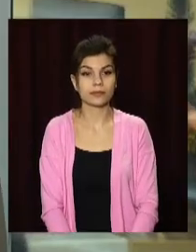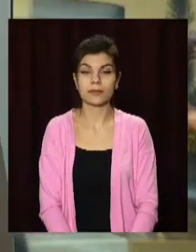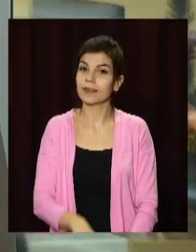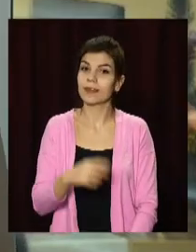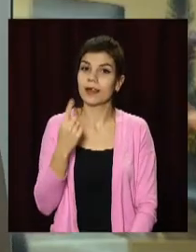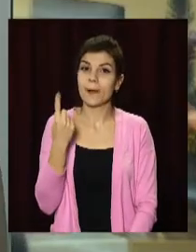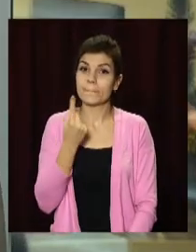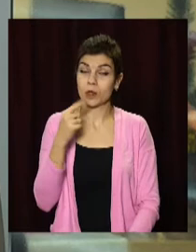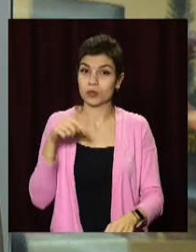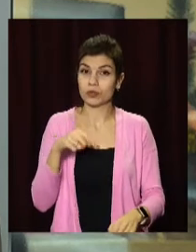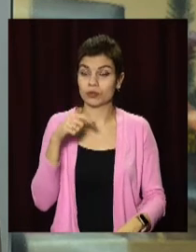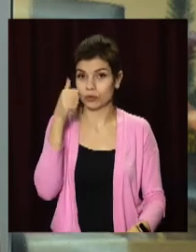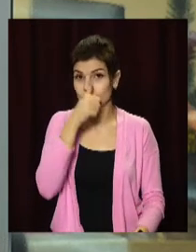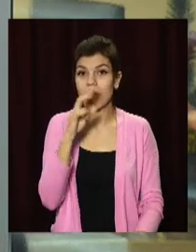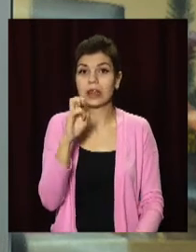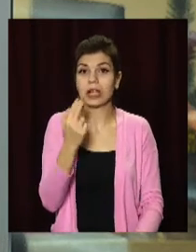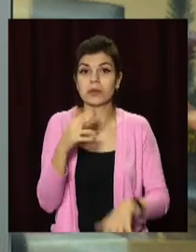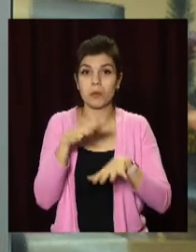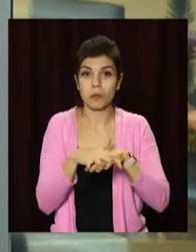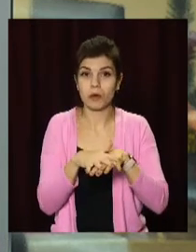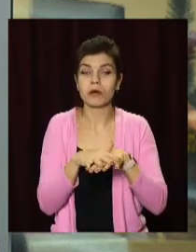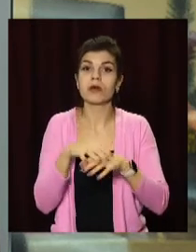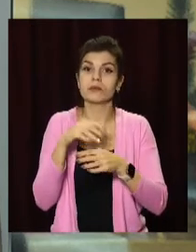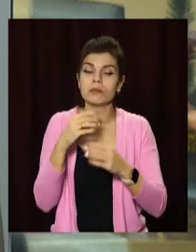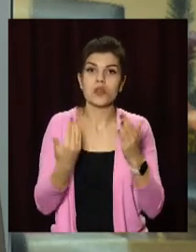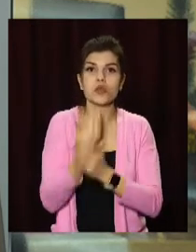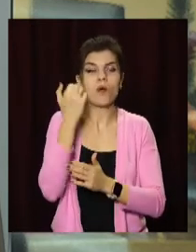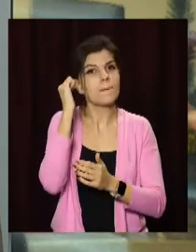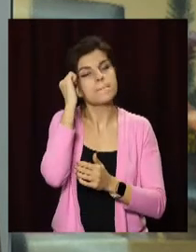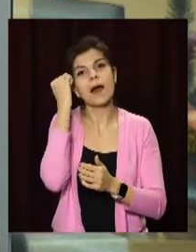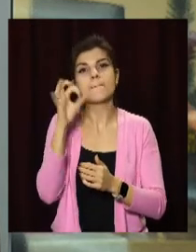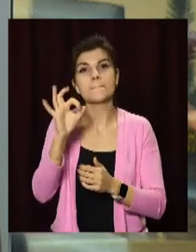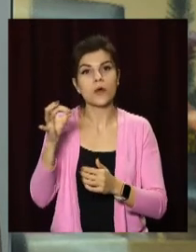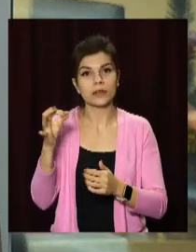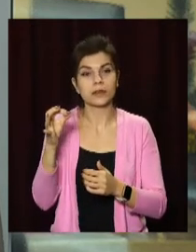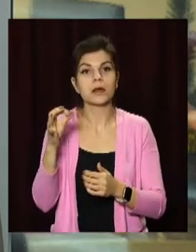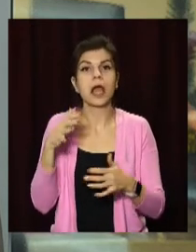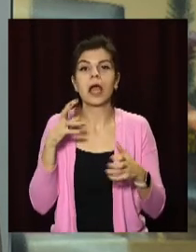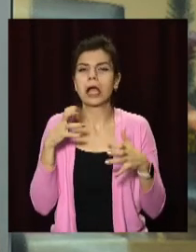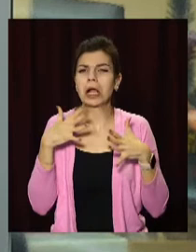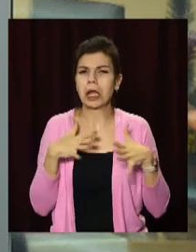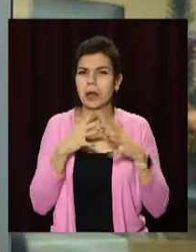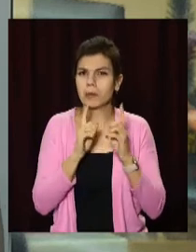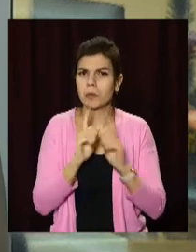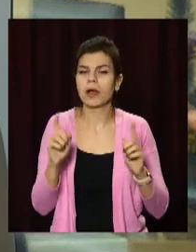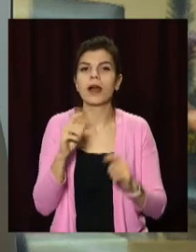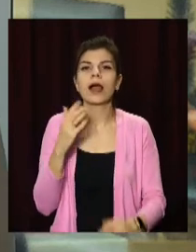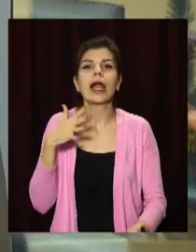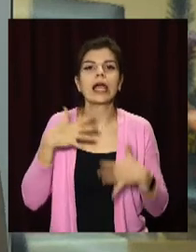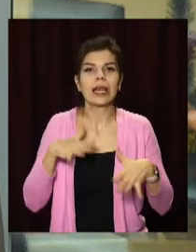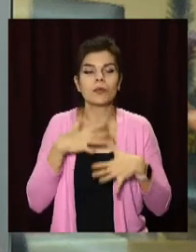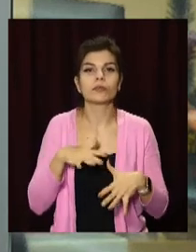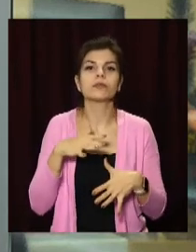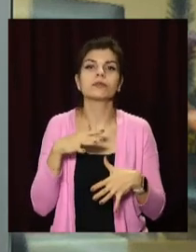1 цьогоріч Національний банк України ввів в обіг нову пам'ятну монету «Агатангел Кримський». Це український кримсько-татарський